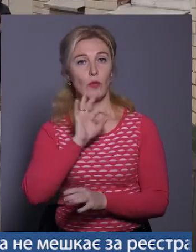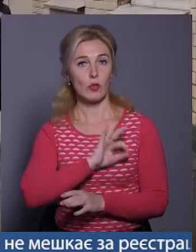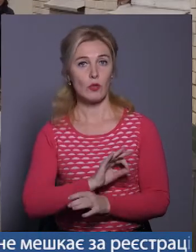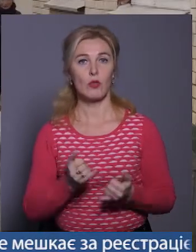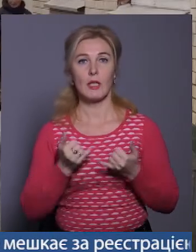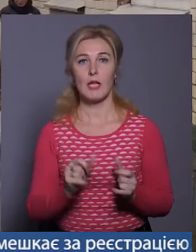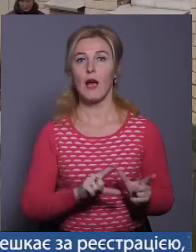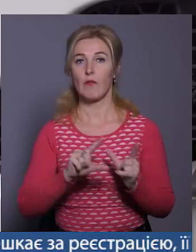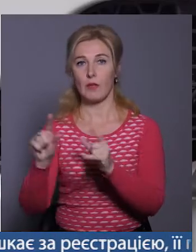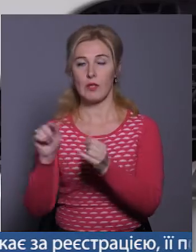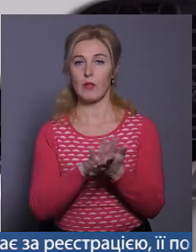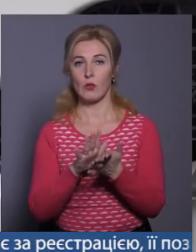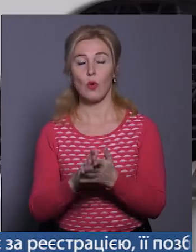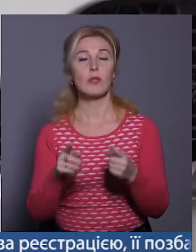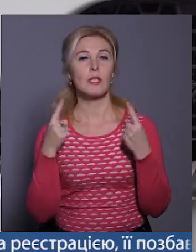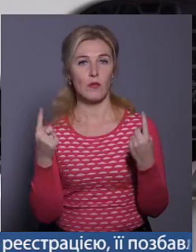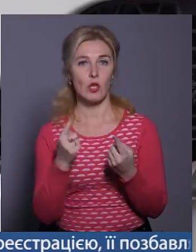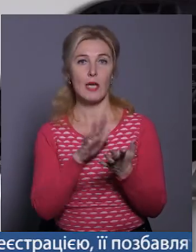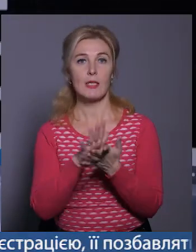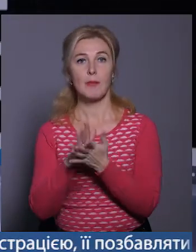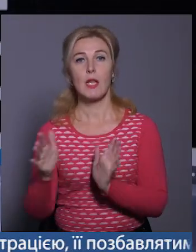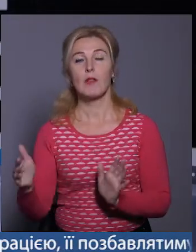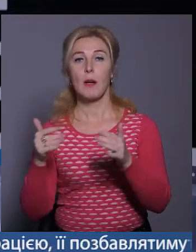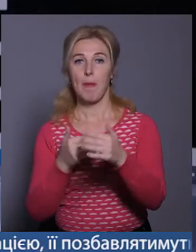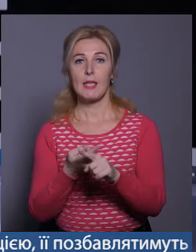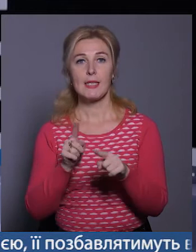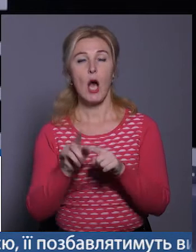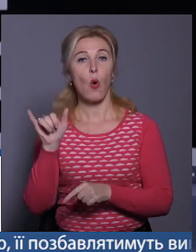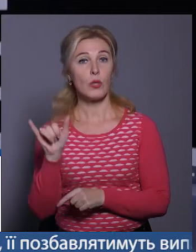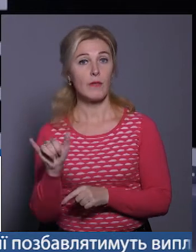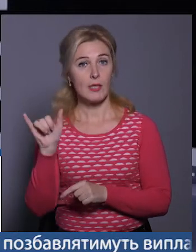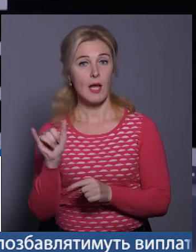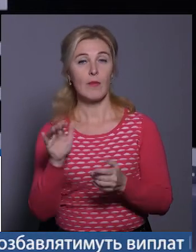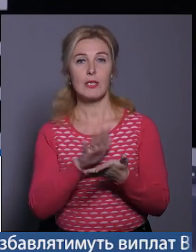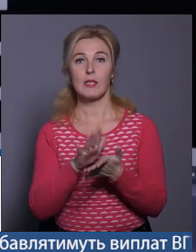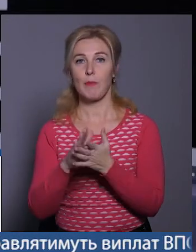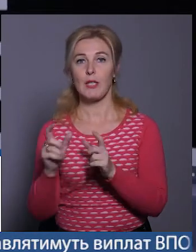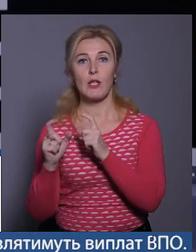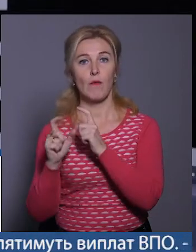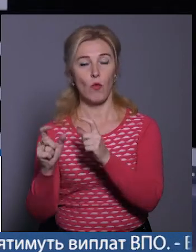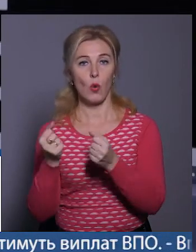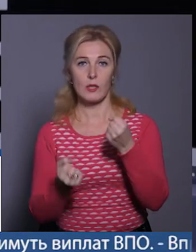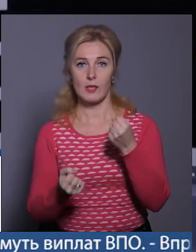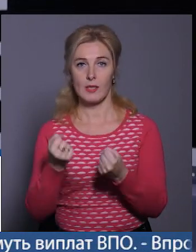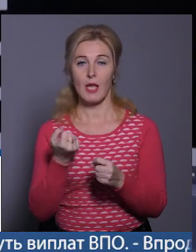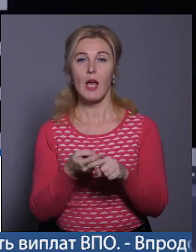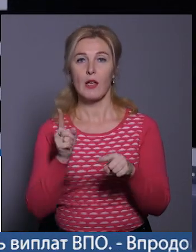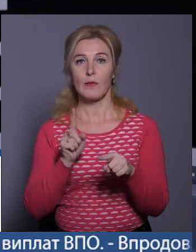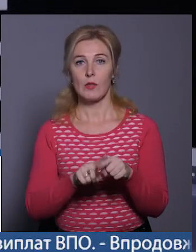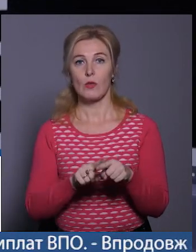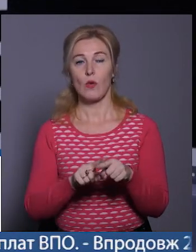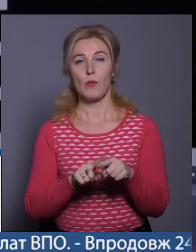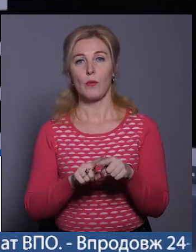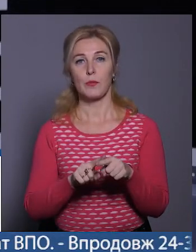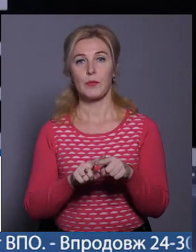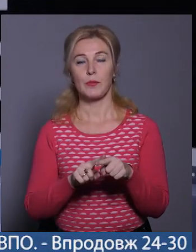для вивезення відходів зі звичайних сміттєвих баків. Це універсальний сміттєвоз, і в цьому і перевага нашої системи